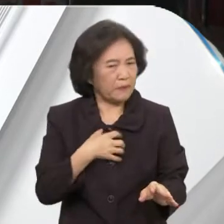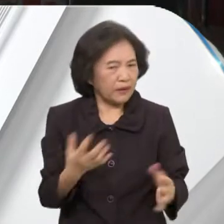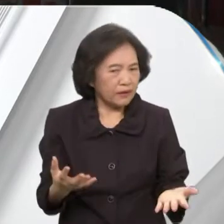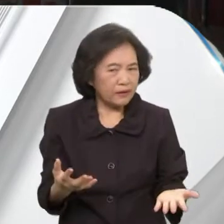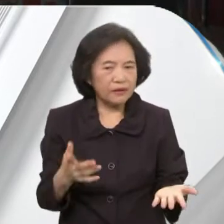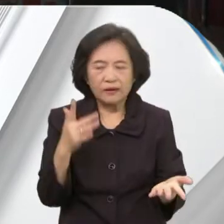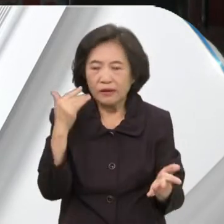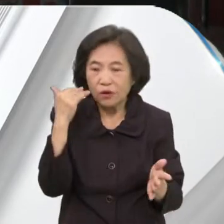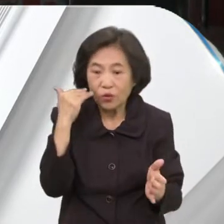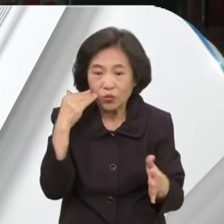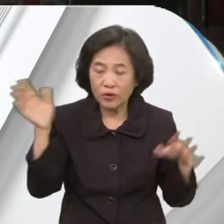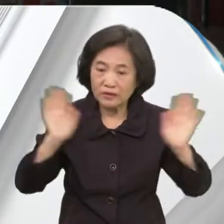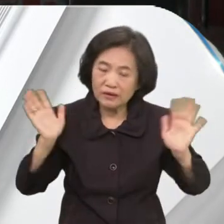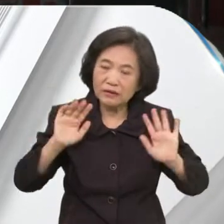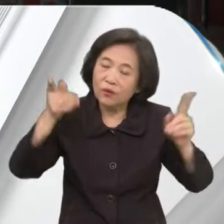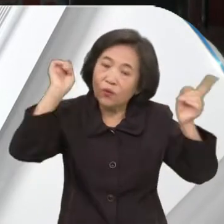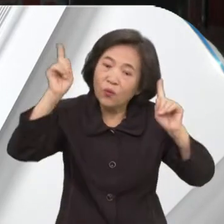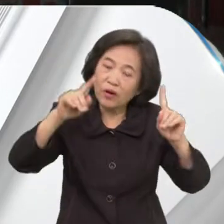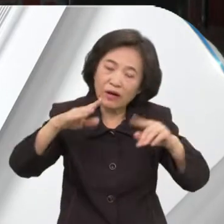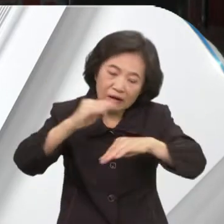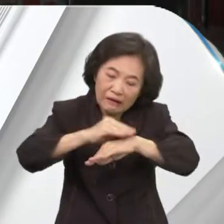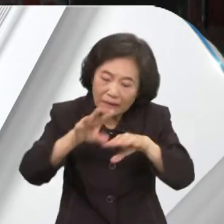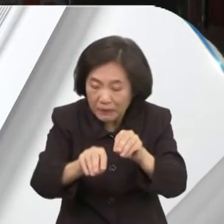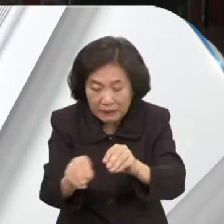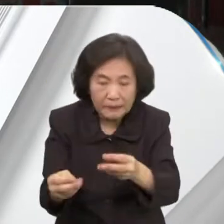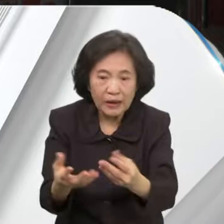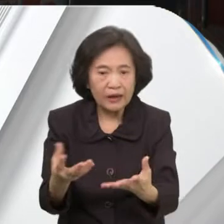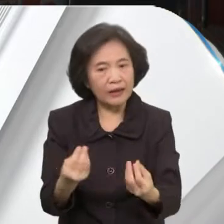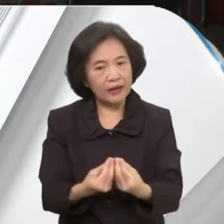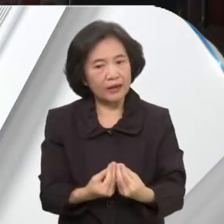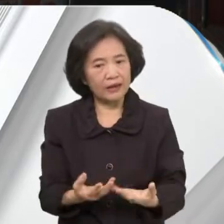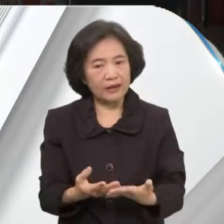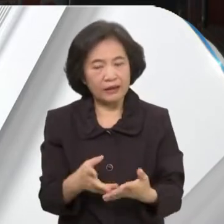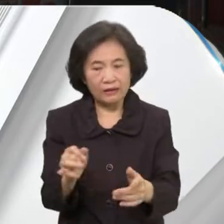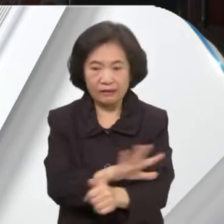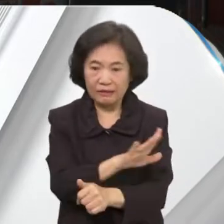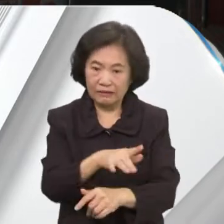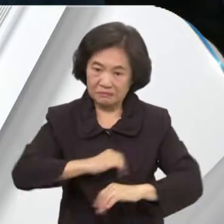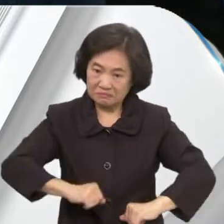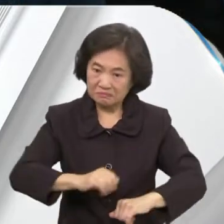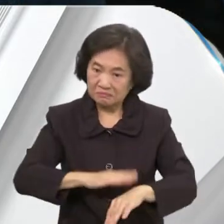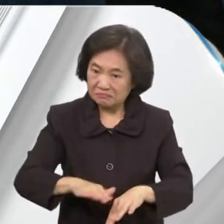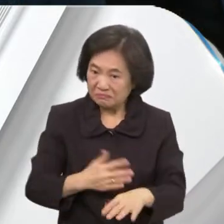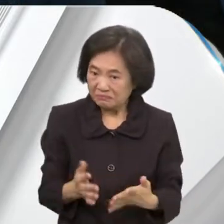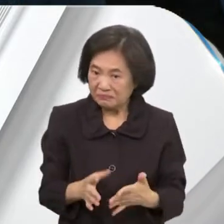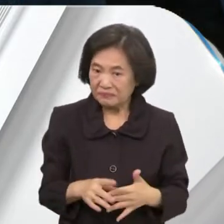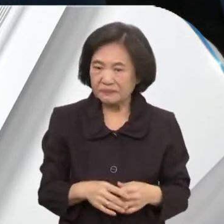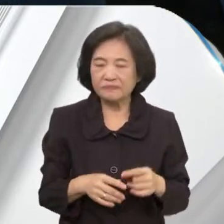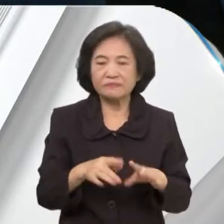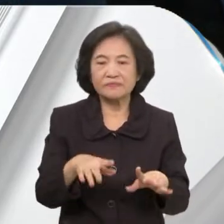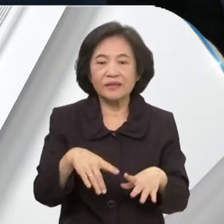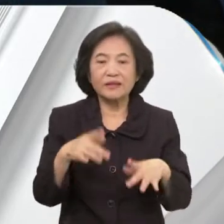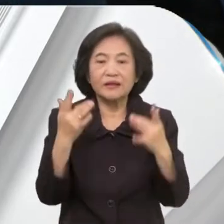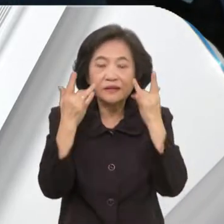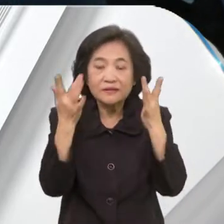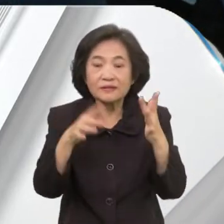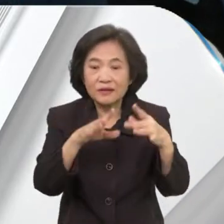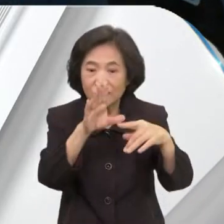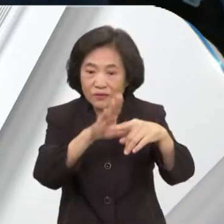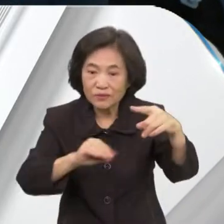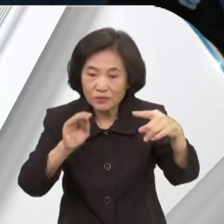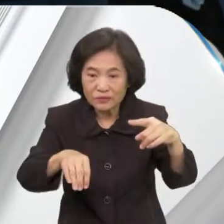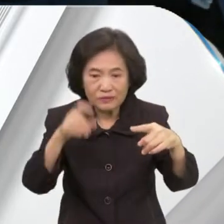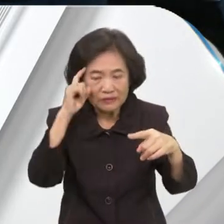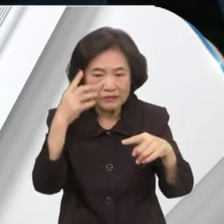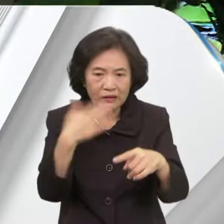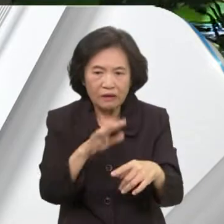如果说，假使讲生意来搞多嘞。 目前初段天气发现甘蔗杉树，